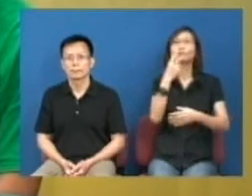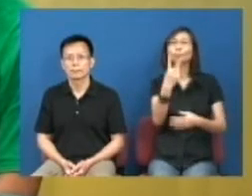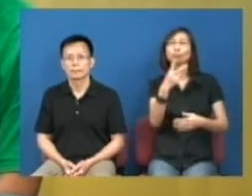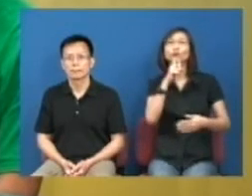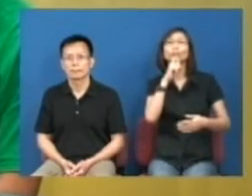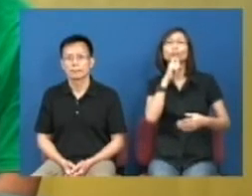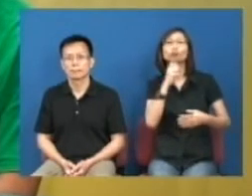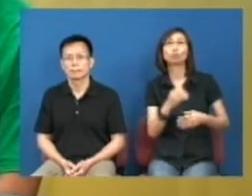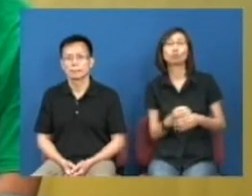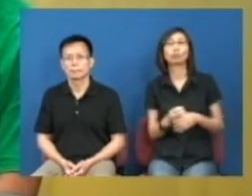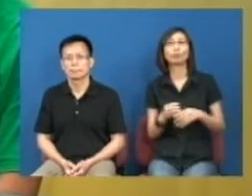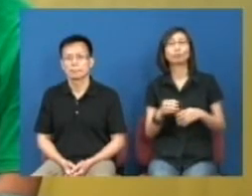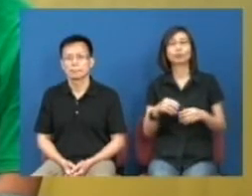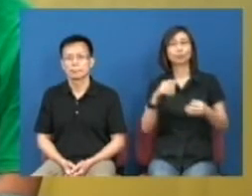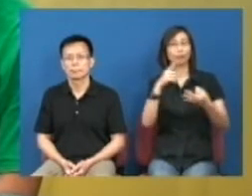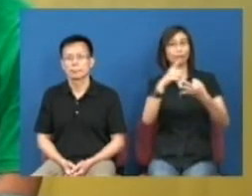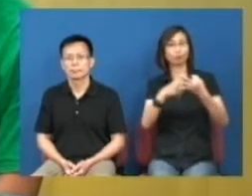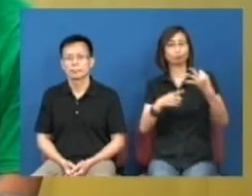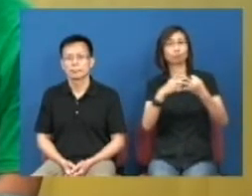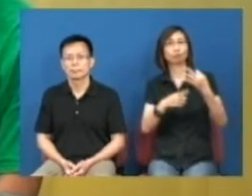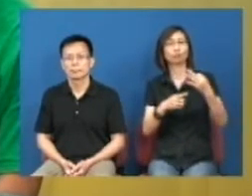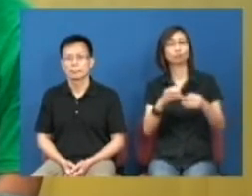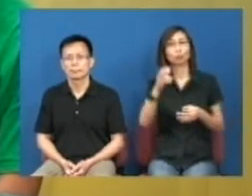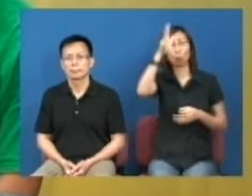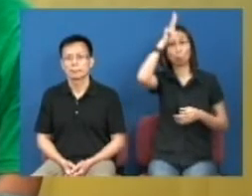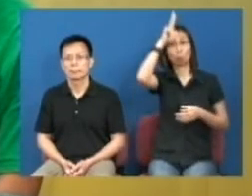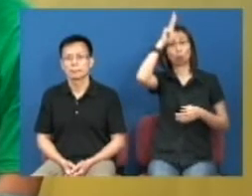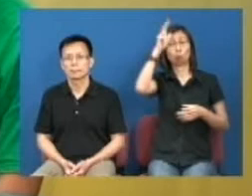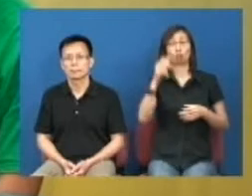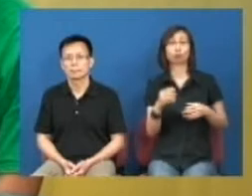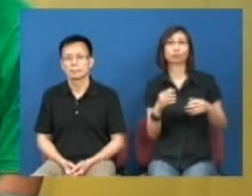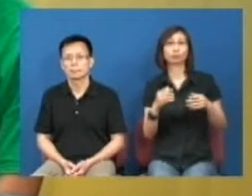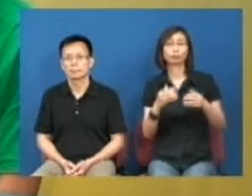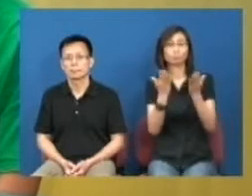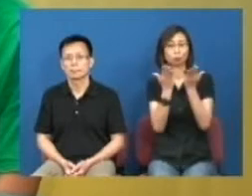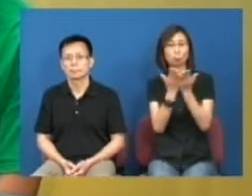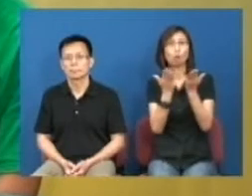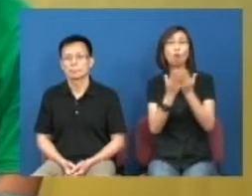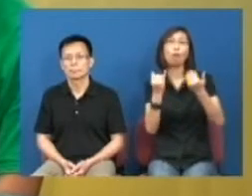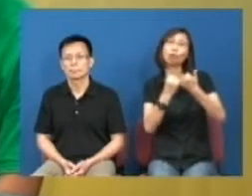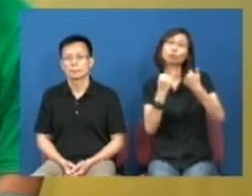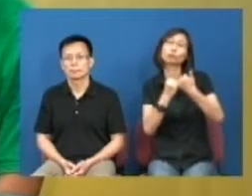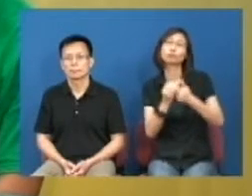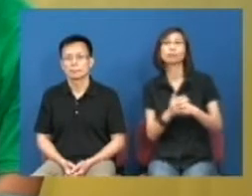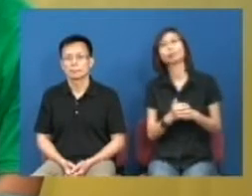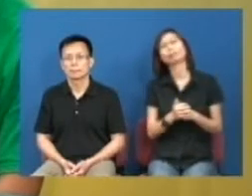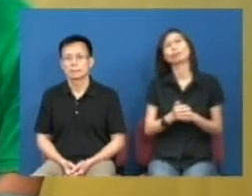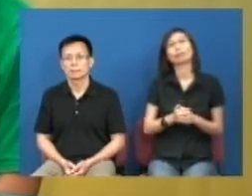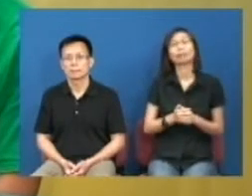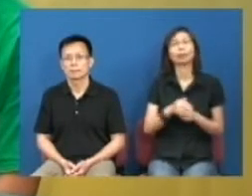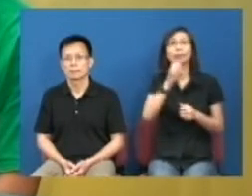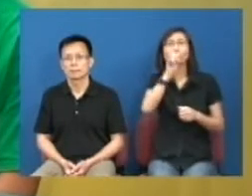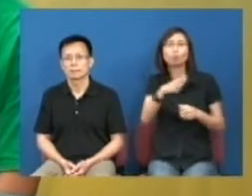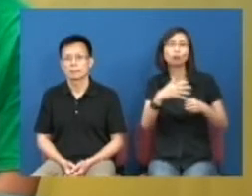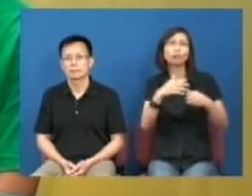佢深信六四事件咧係西方國家喺幕後策劃煽動一啲學生啦，甚